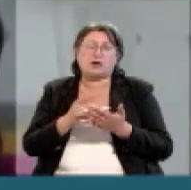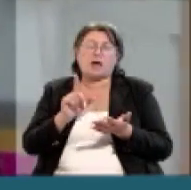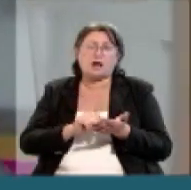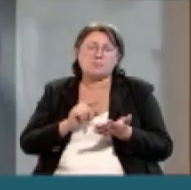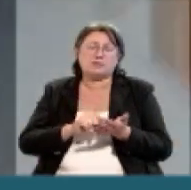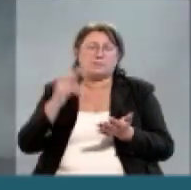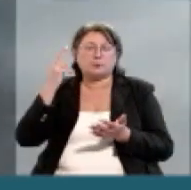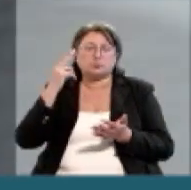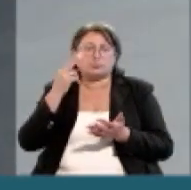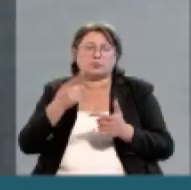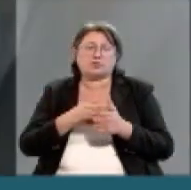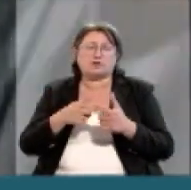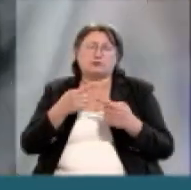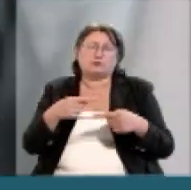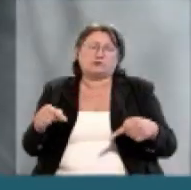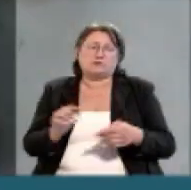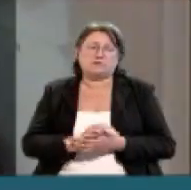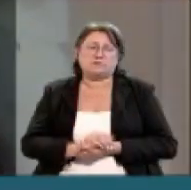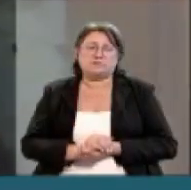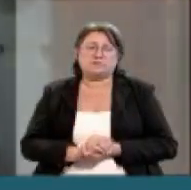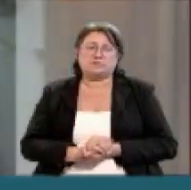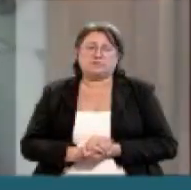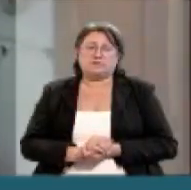үйлестірушісі мәселені шешудің басқасында жүреді